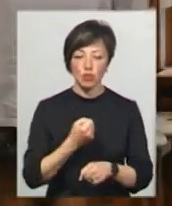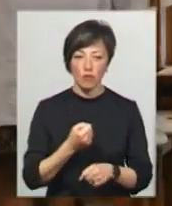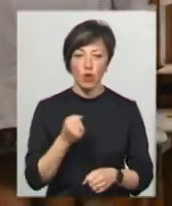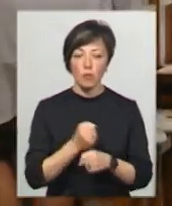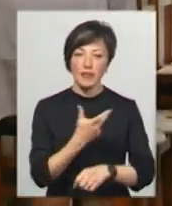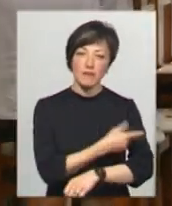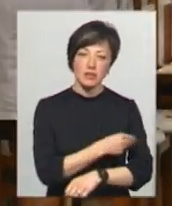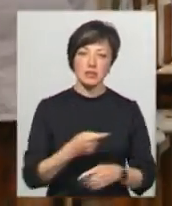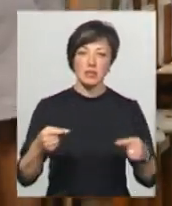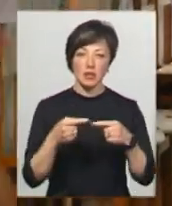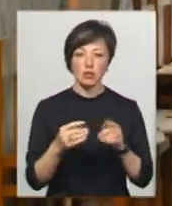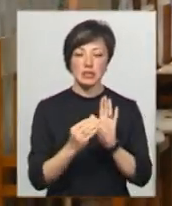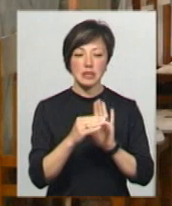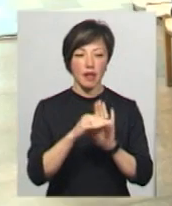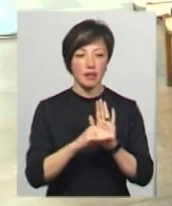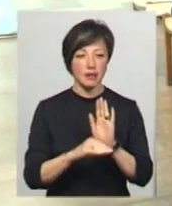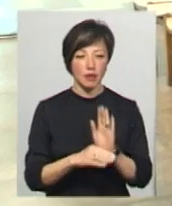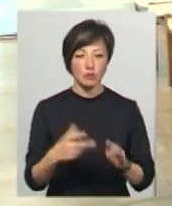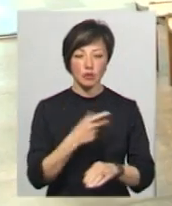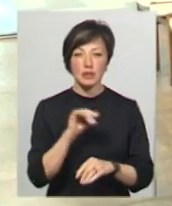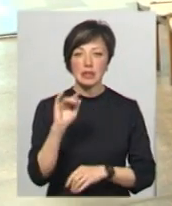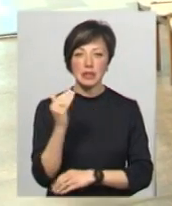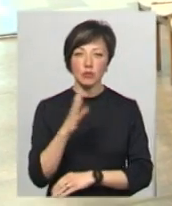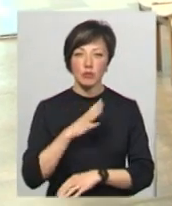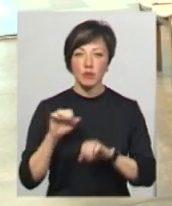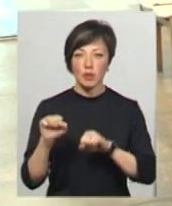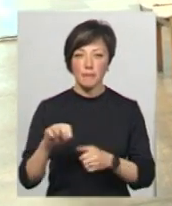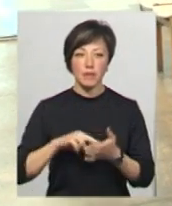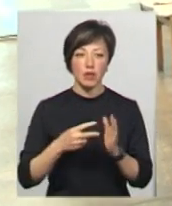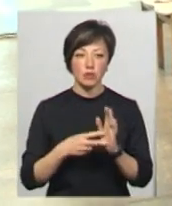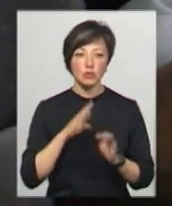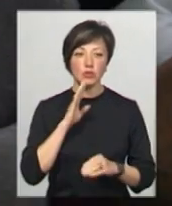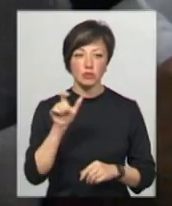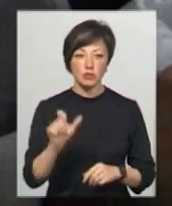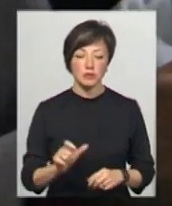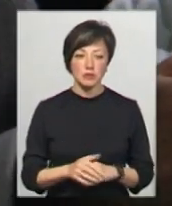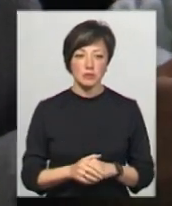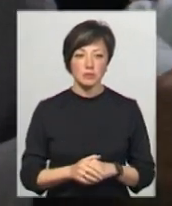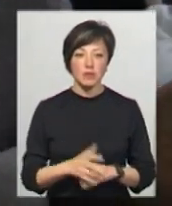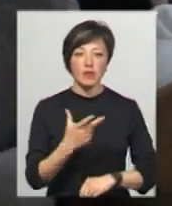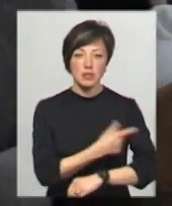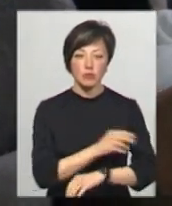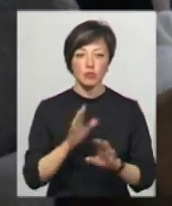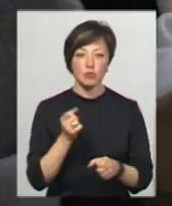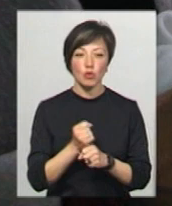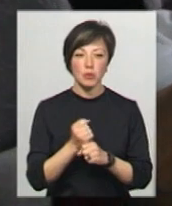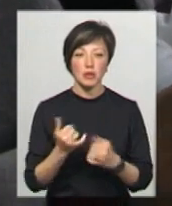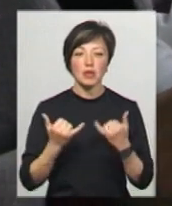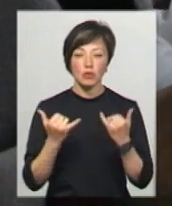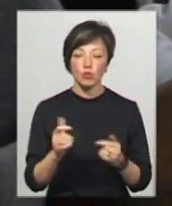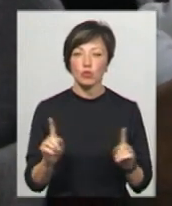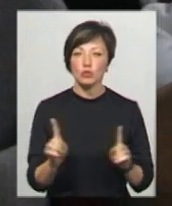Робити вакцинацію згідно з календарем щеплень, щоб у дитини був імунітет, планує Людмила Гоцюр. Вакцинацію дитини будемо робити для того,